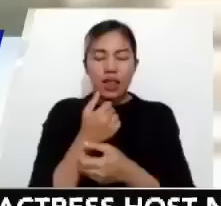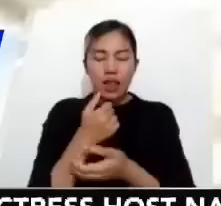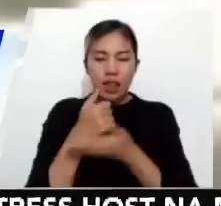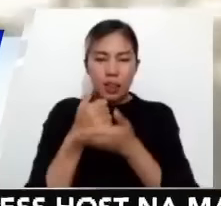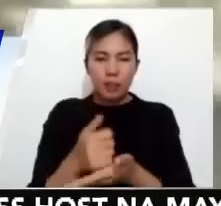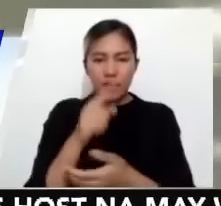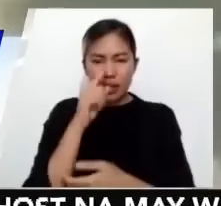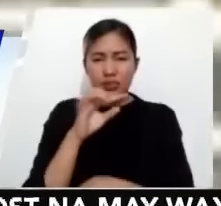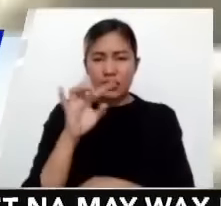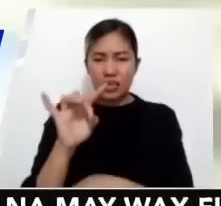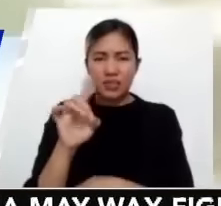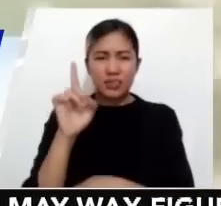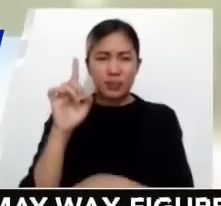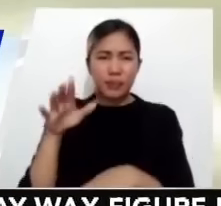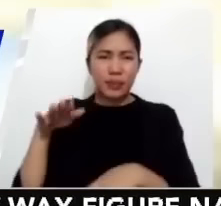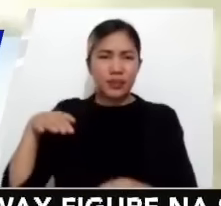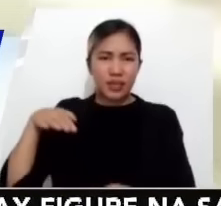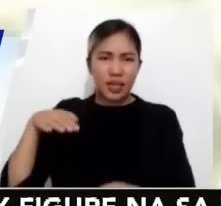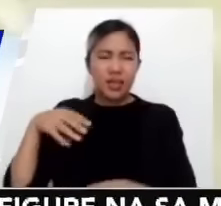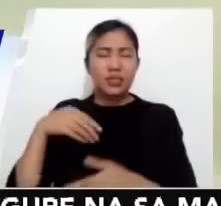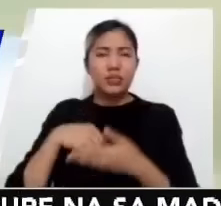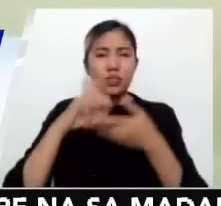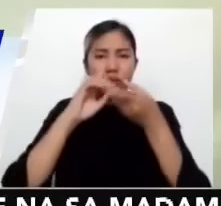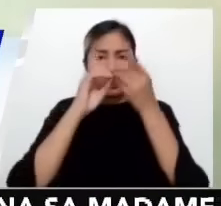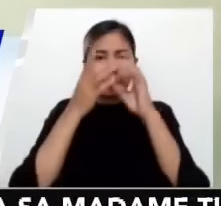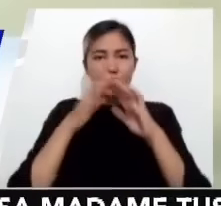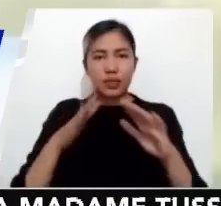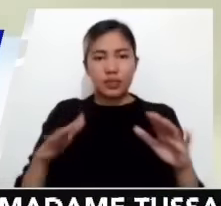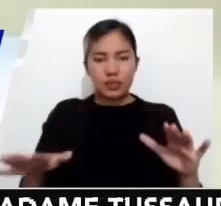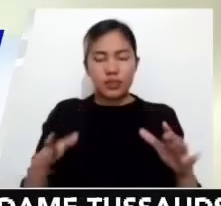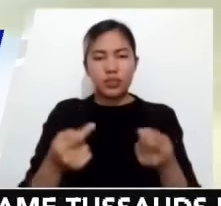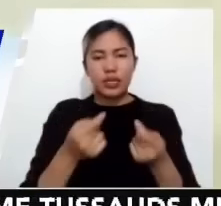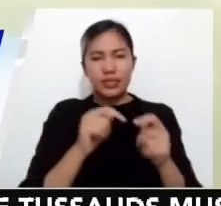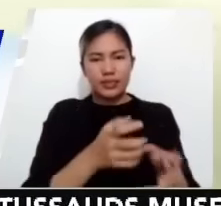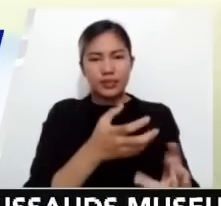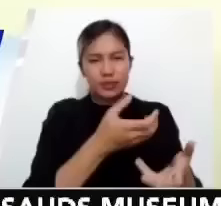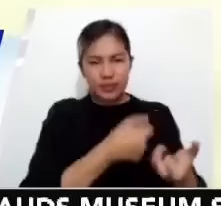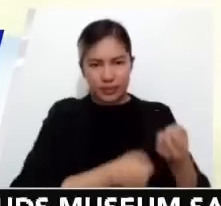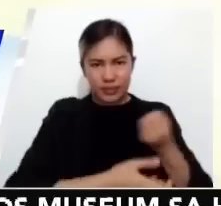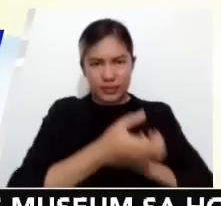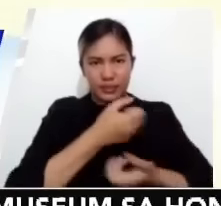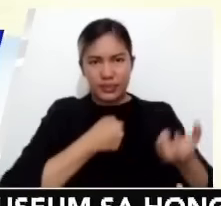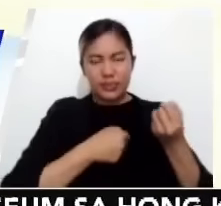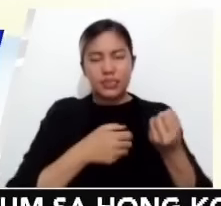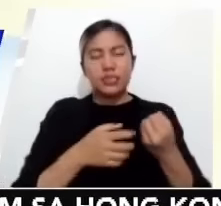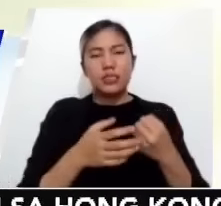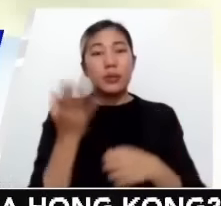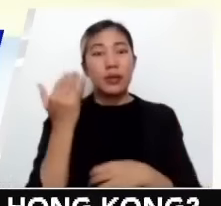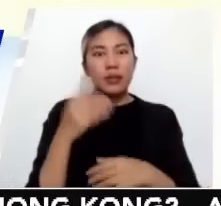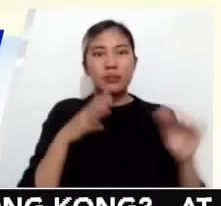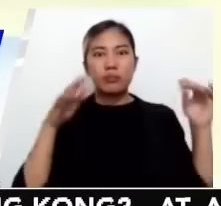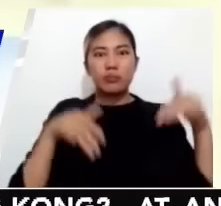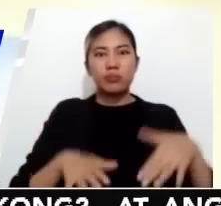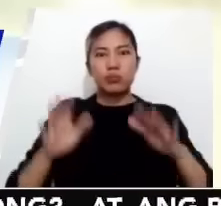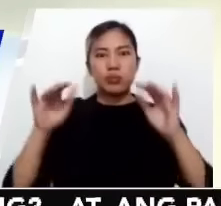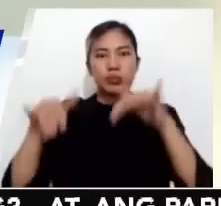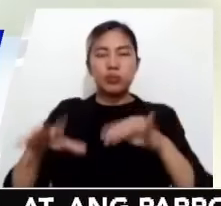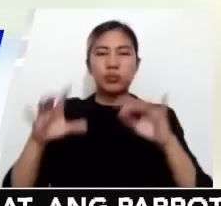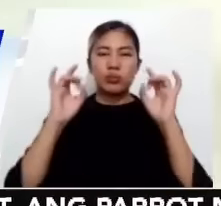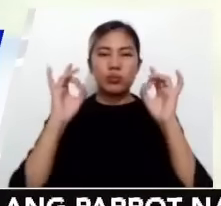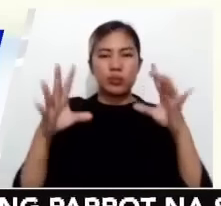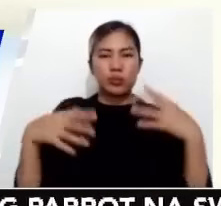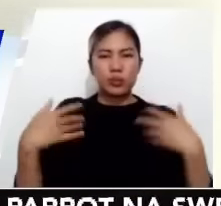sa Dumaguete City. Gamit ang lubid, pahirapan ang pag-rescue sa bata dahil sa malalaking alon at madulas na bahagi